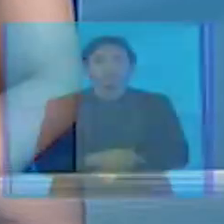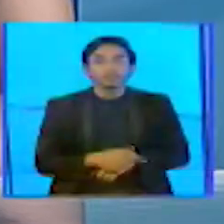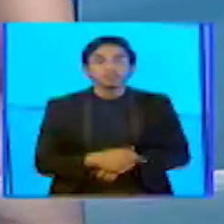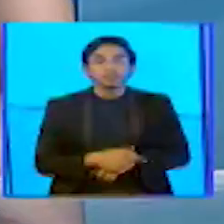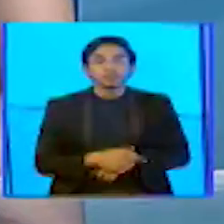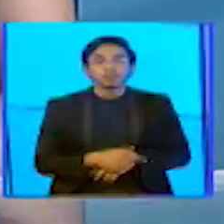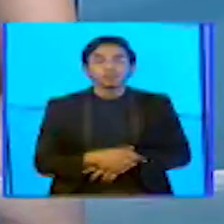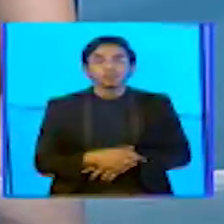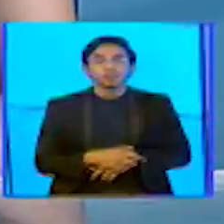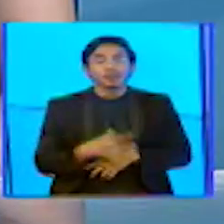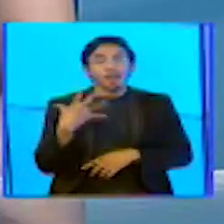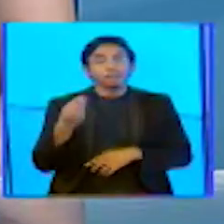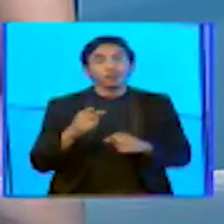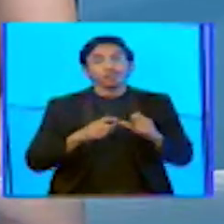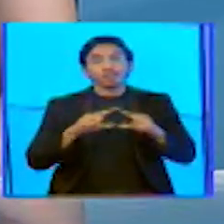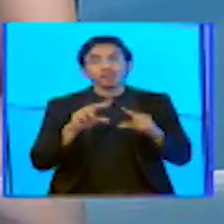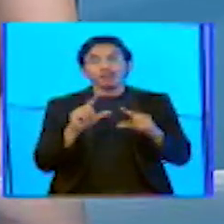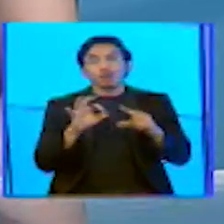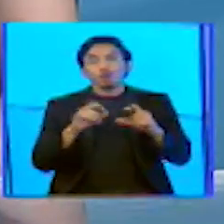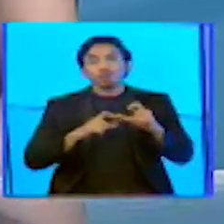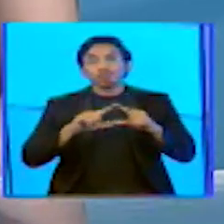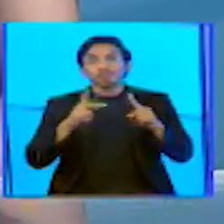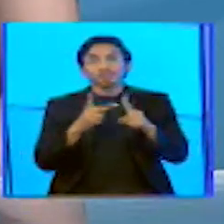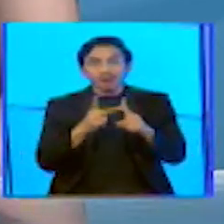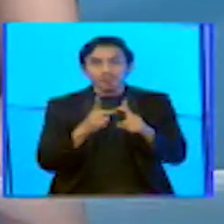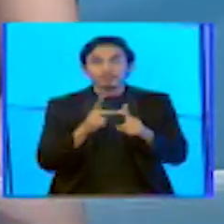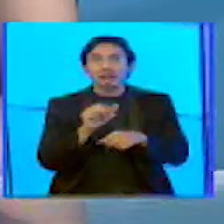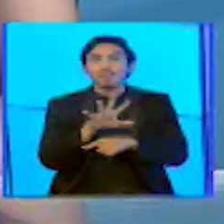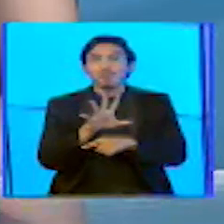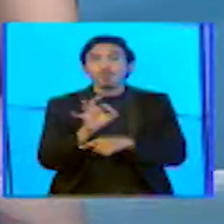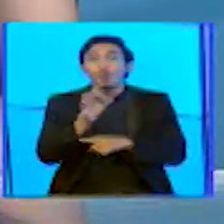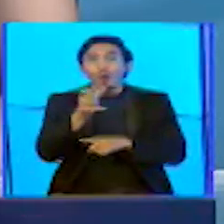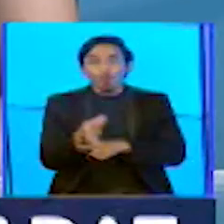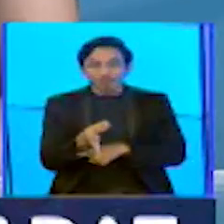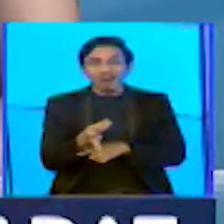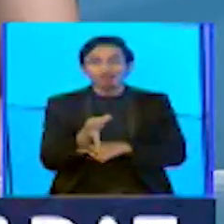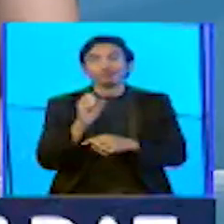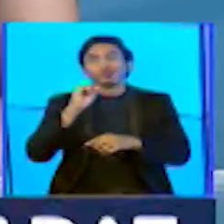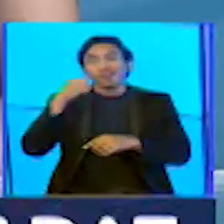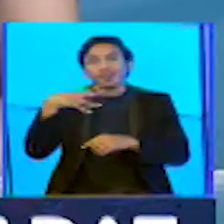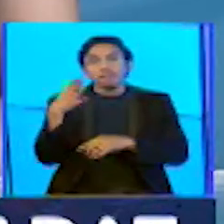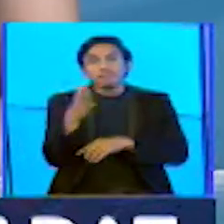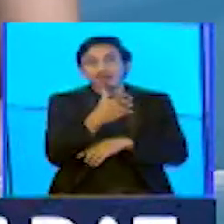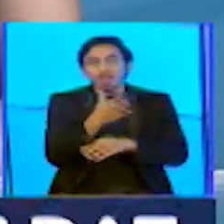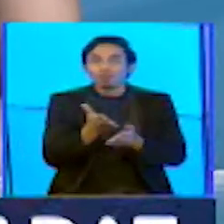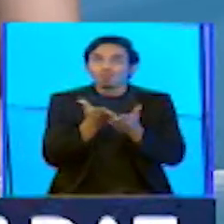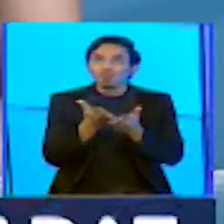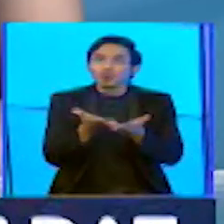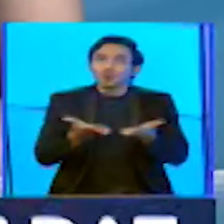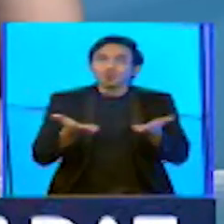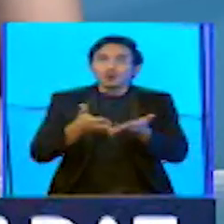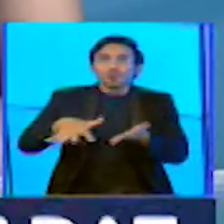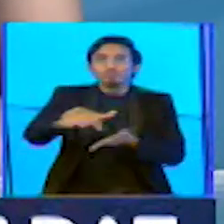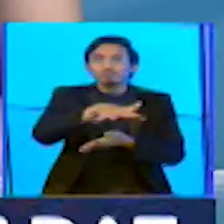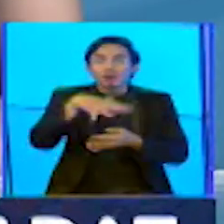Kembali di Seputar Idus ya, pemirsa, Kampung Sarosah di Lebarau, 50 kota Sumatera Barat menawarkan pemandangan suasana perkampungan